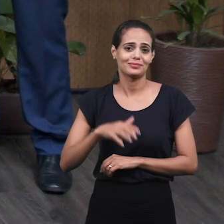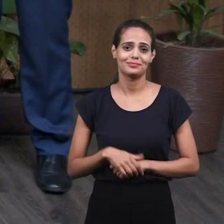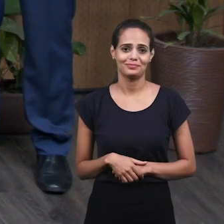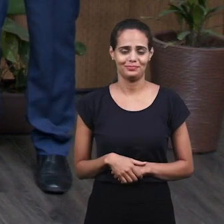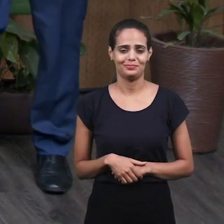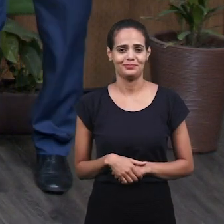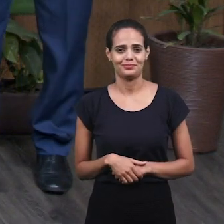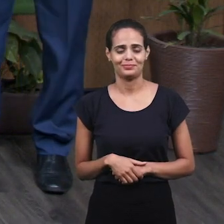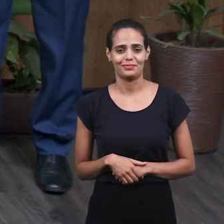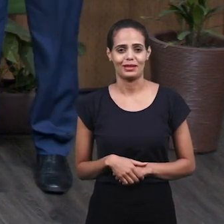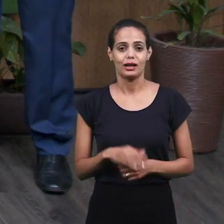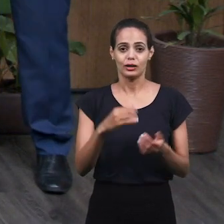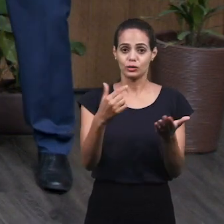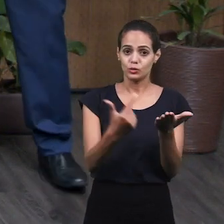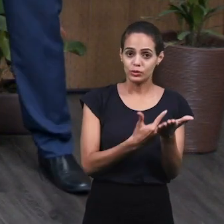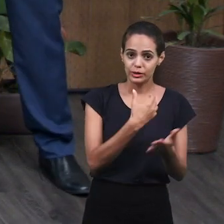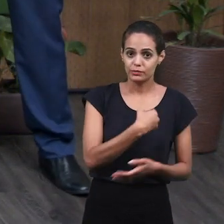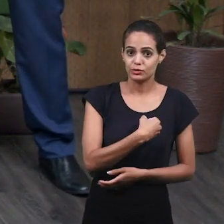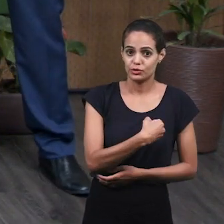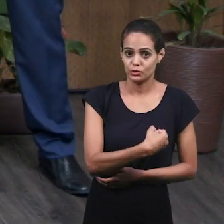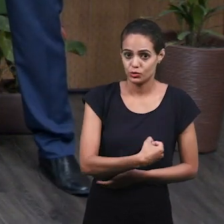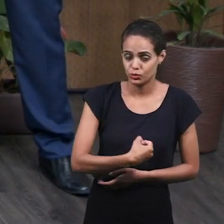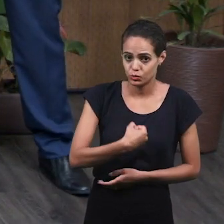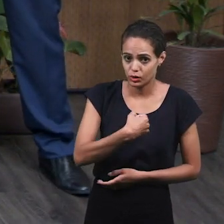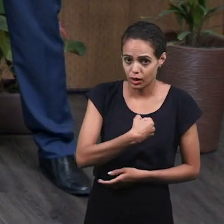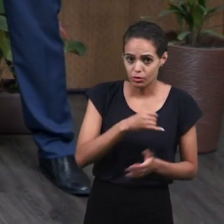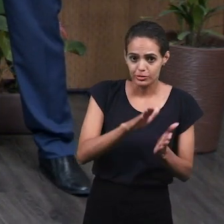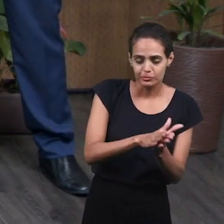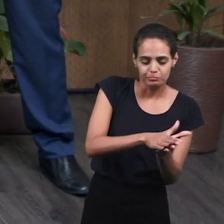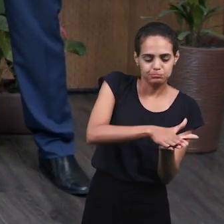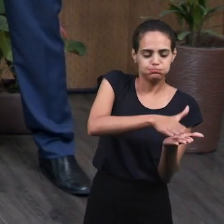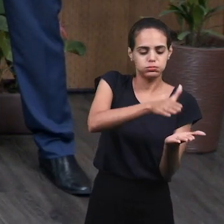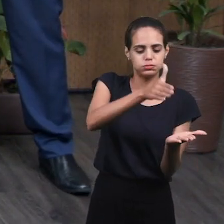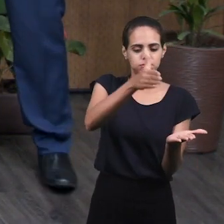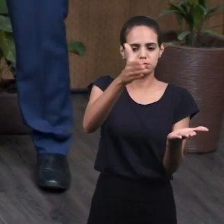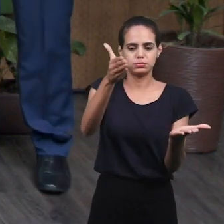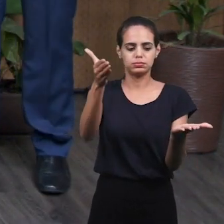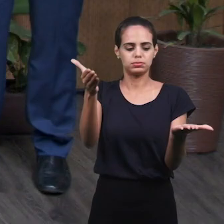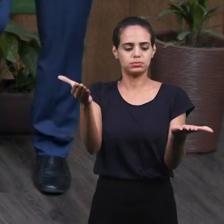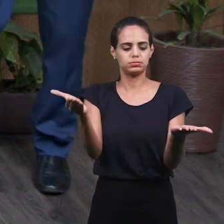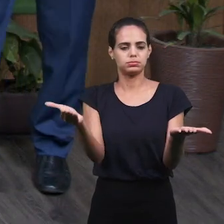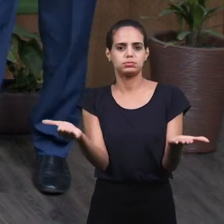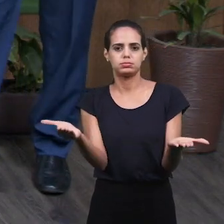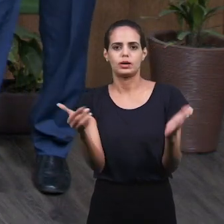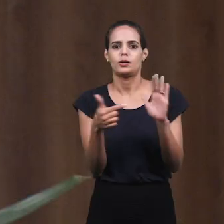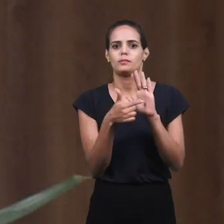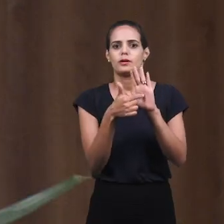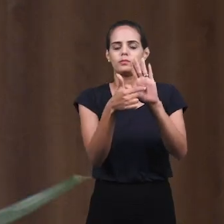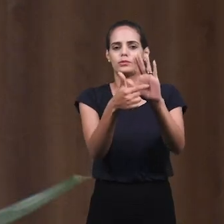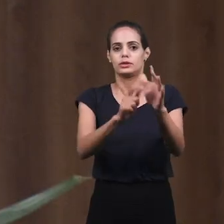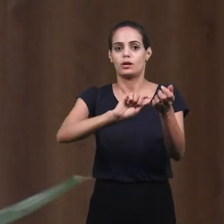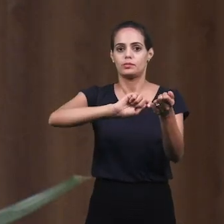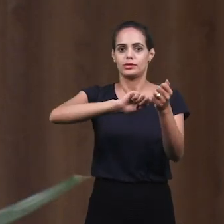qui s'est ouvert pour montrer le grand mystère. Quel mystère?